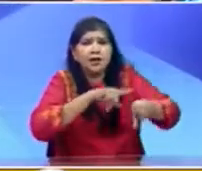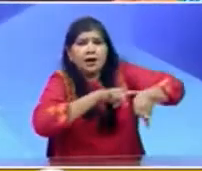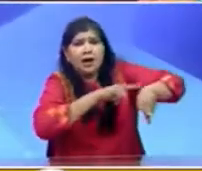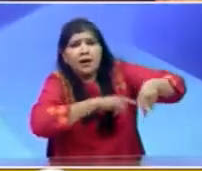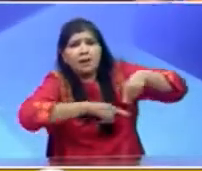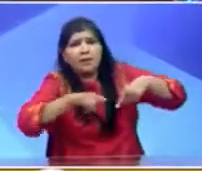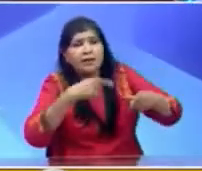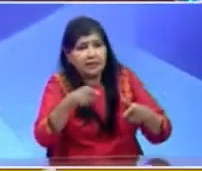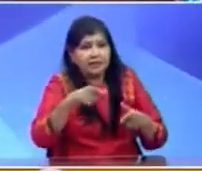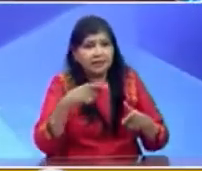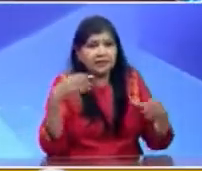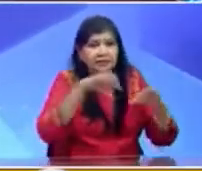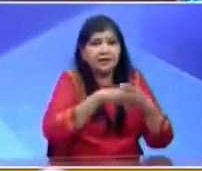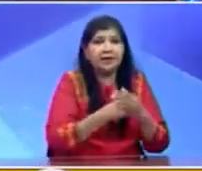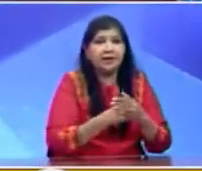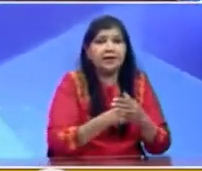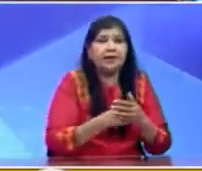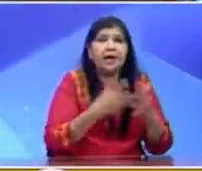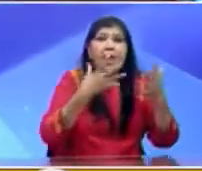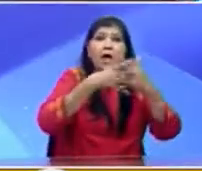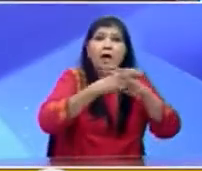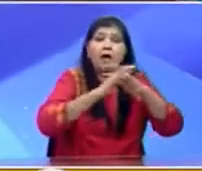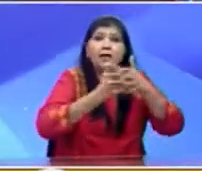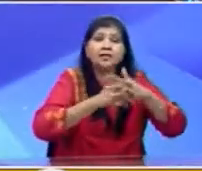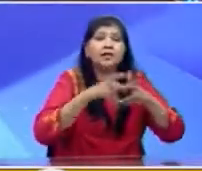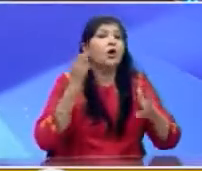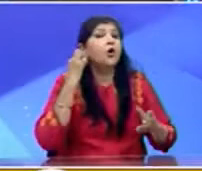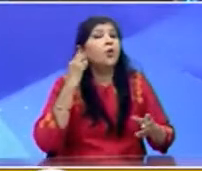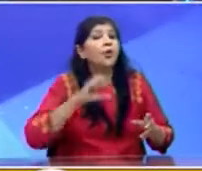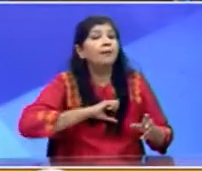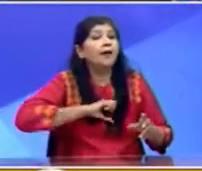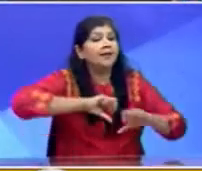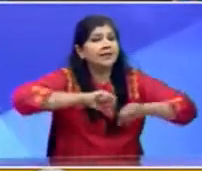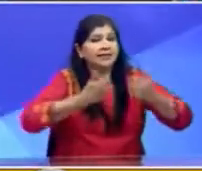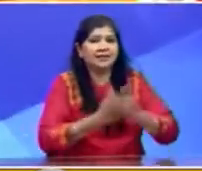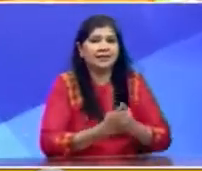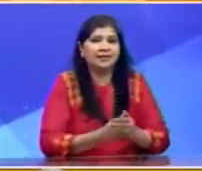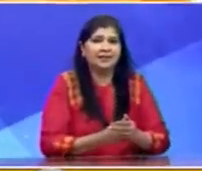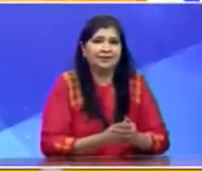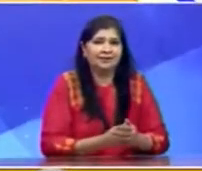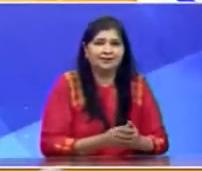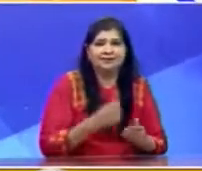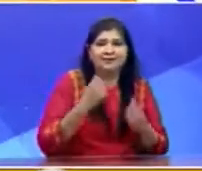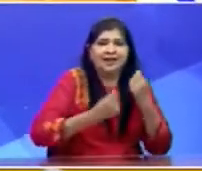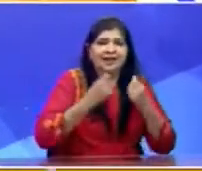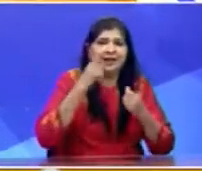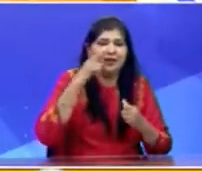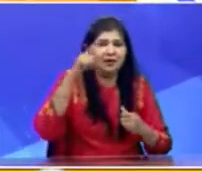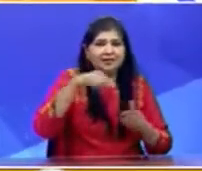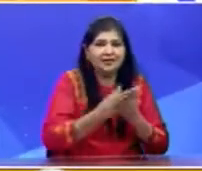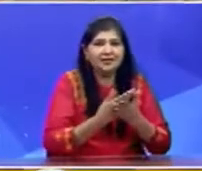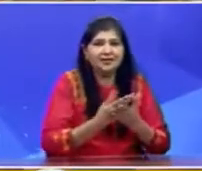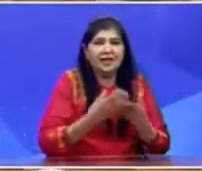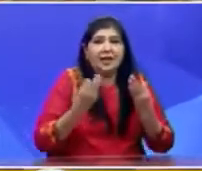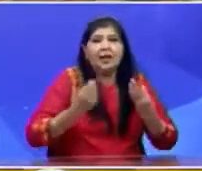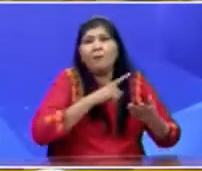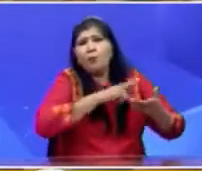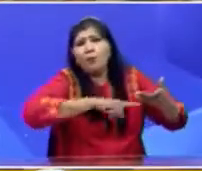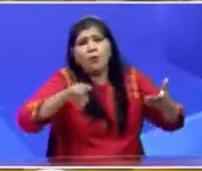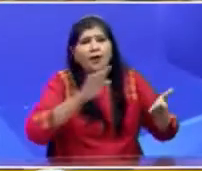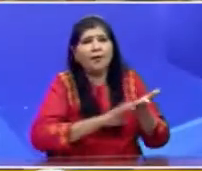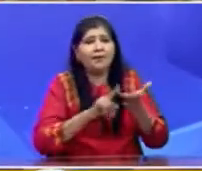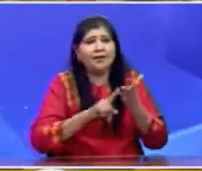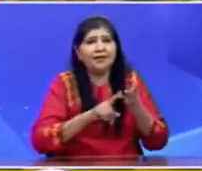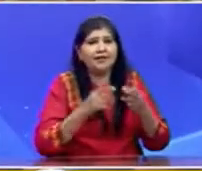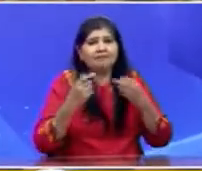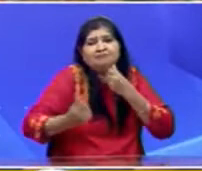इस इवेंट में रेसलिंग का गोल्ड मेडल जीता है। खिलाड़ियों के लिए तो यह पूरा महीना ही